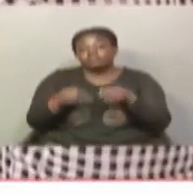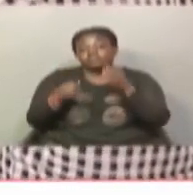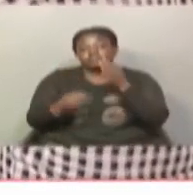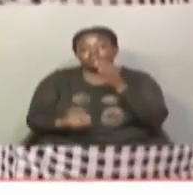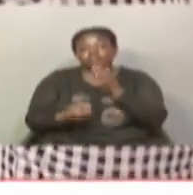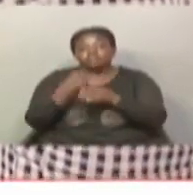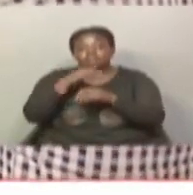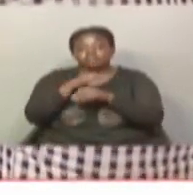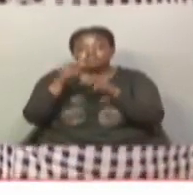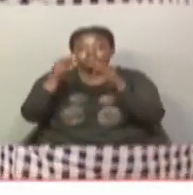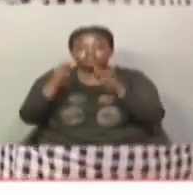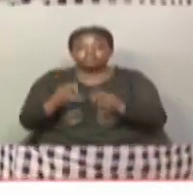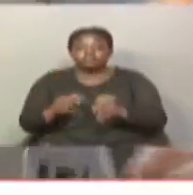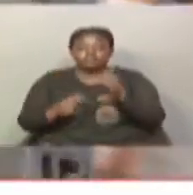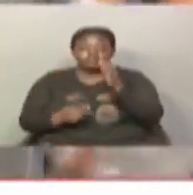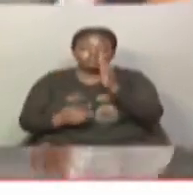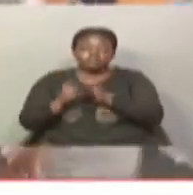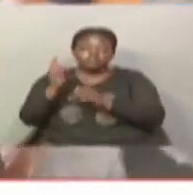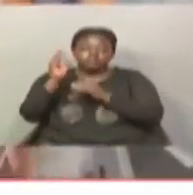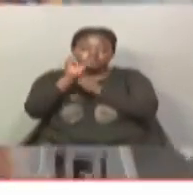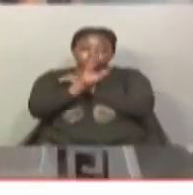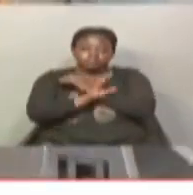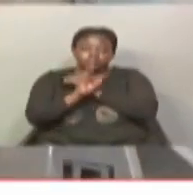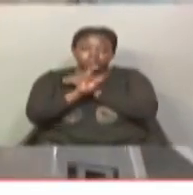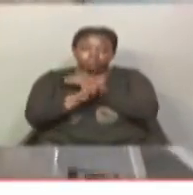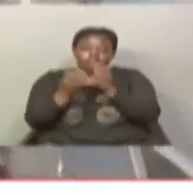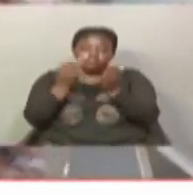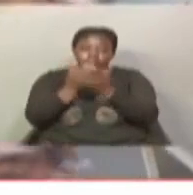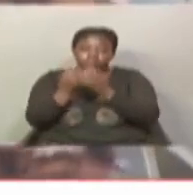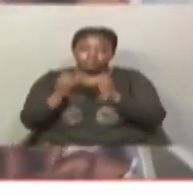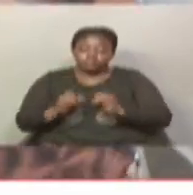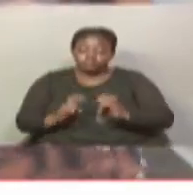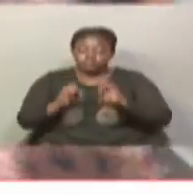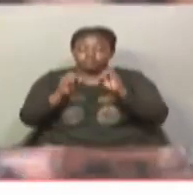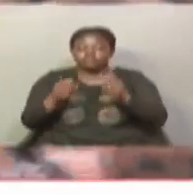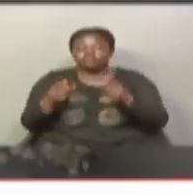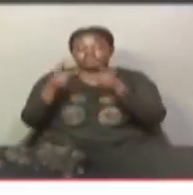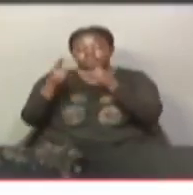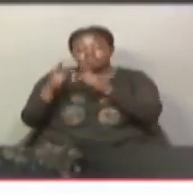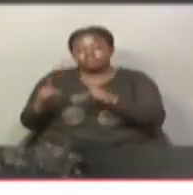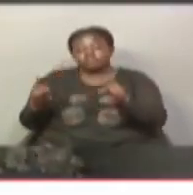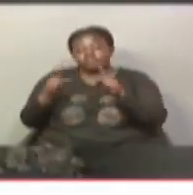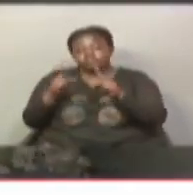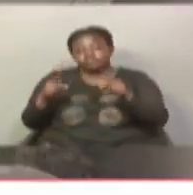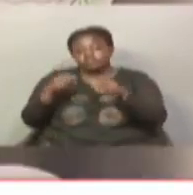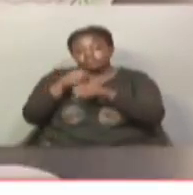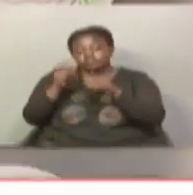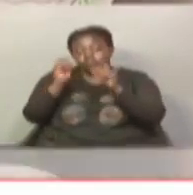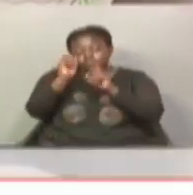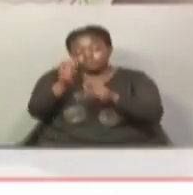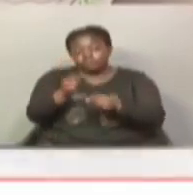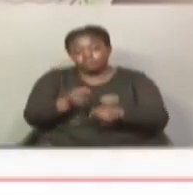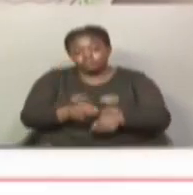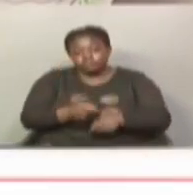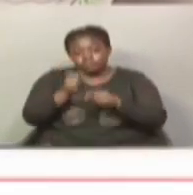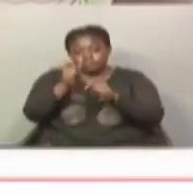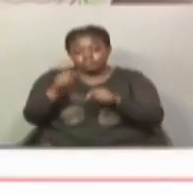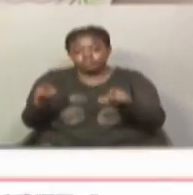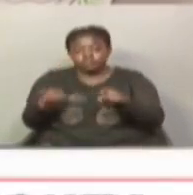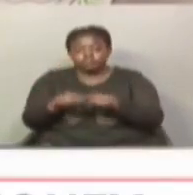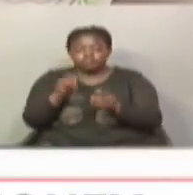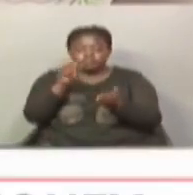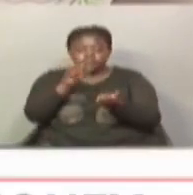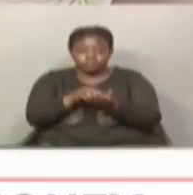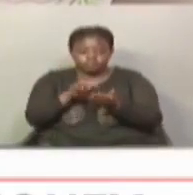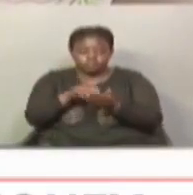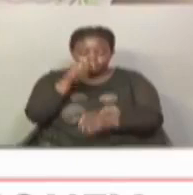okola ebintu ebikulaakulanya eggwanga. Ono asabye amatendekero ag'enjawulo okwenyigira mu by'obulimi n'obulunzi. Buli mwaka omwoleso gubeera